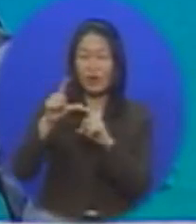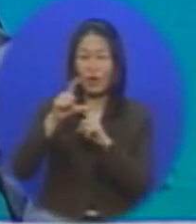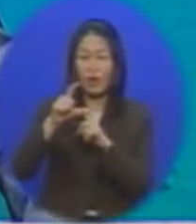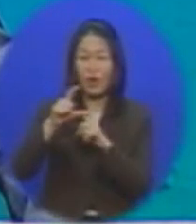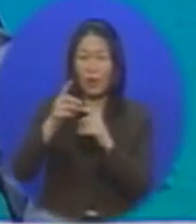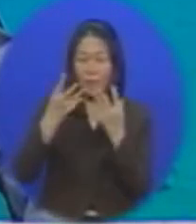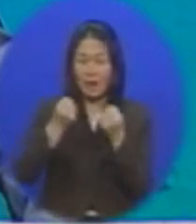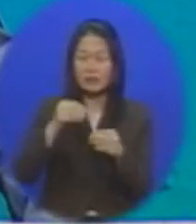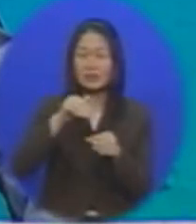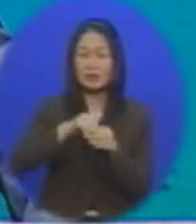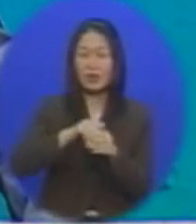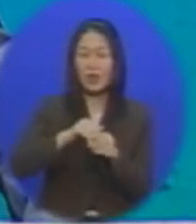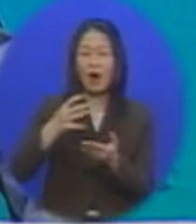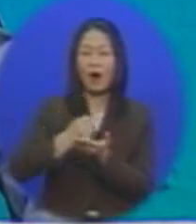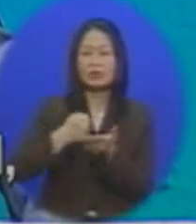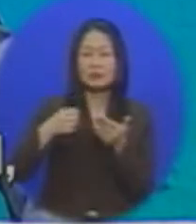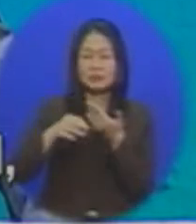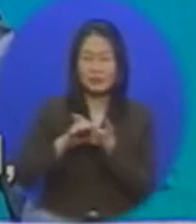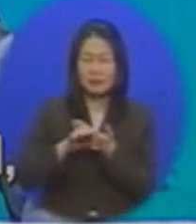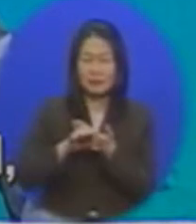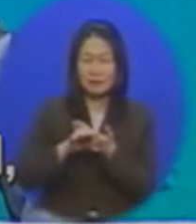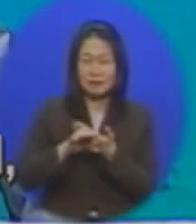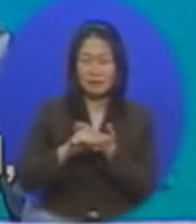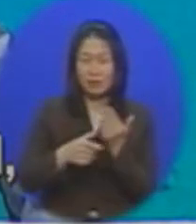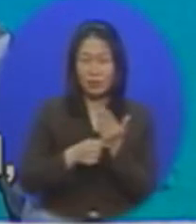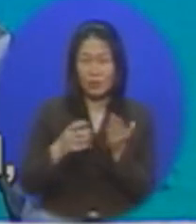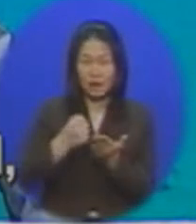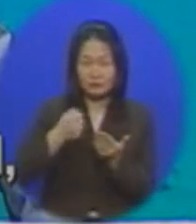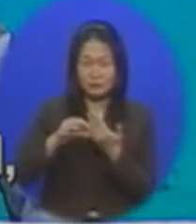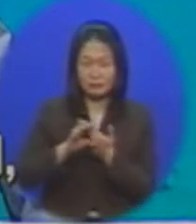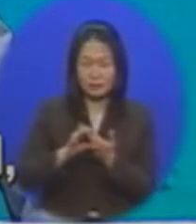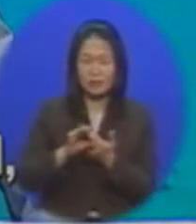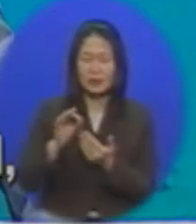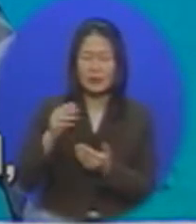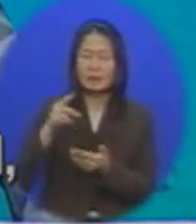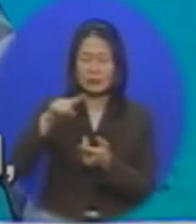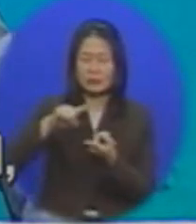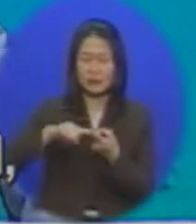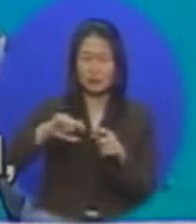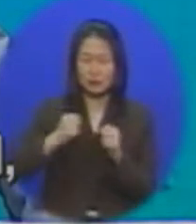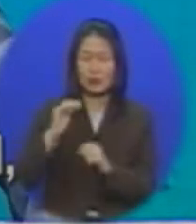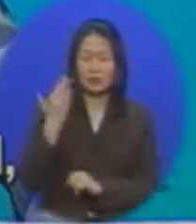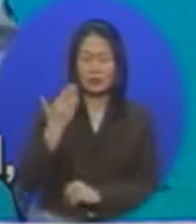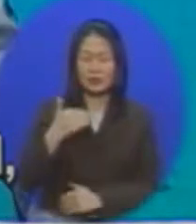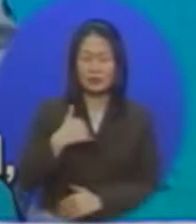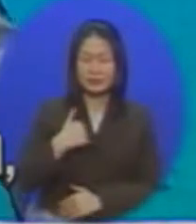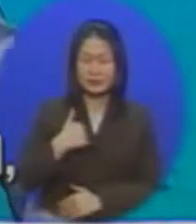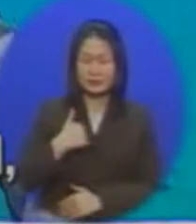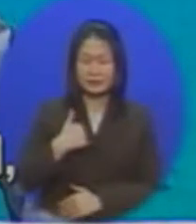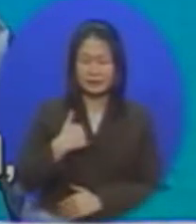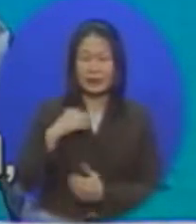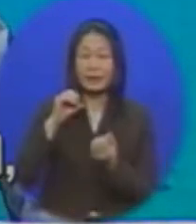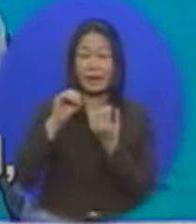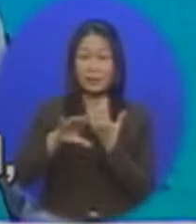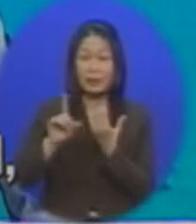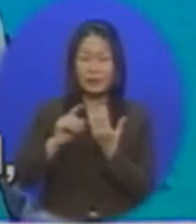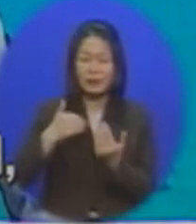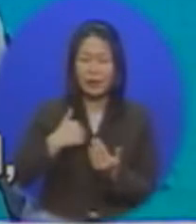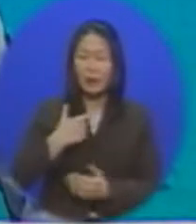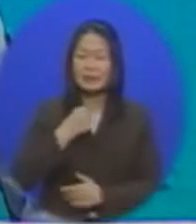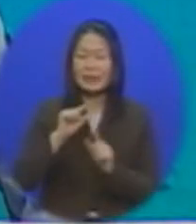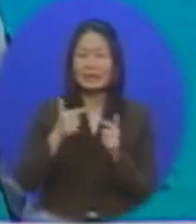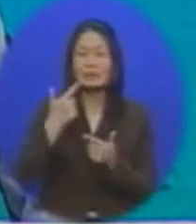뜻이라고 바다의 3장 됩니다 그래서 대답을 들여 때요 제가 원하지 않는 목사님이 결정이